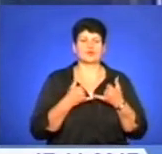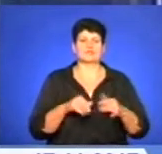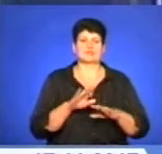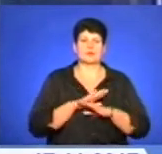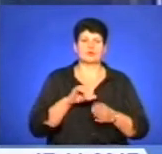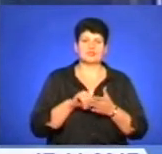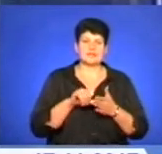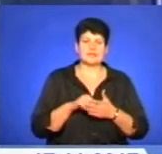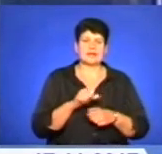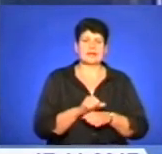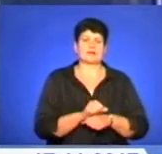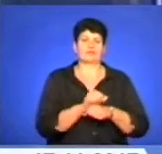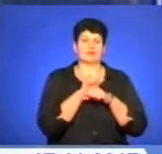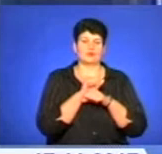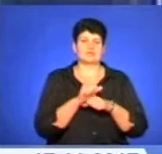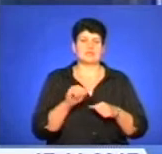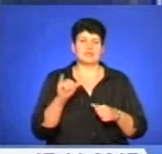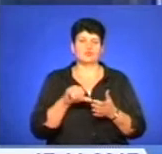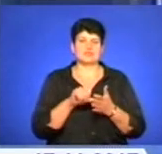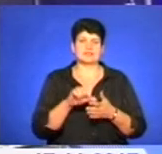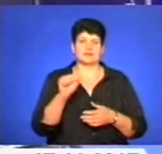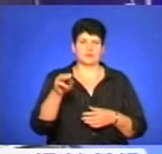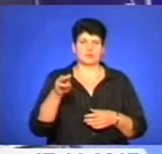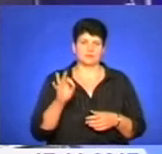Революції Гідності та учасників антитерористичної